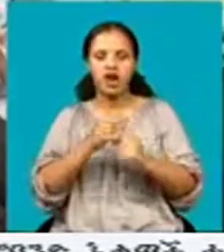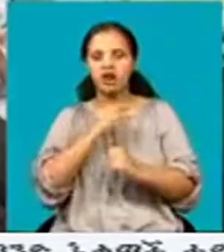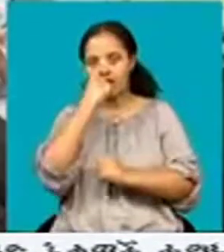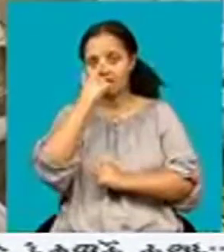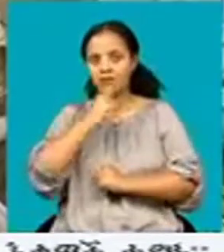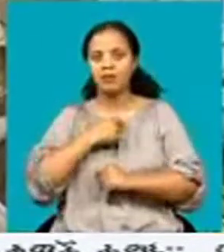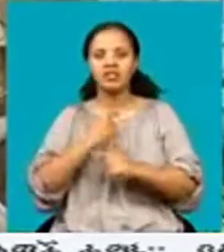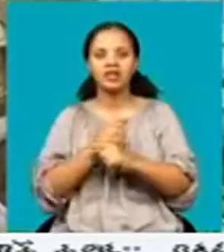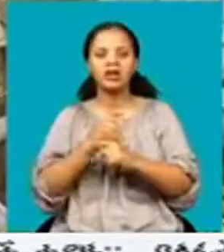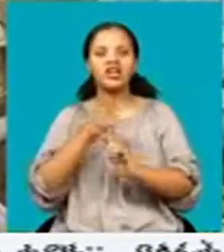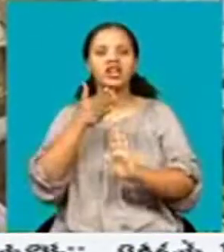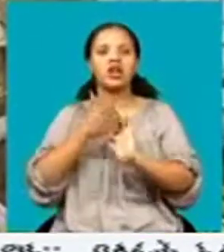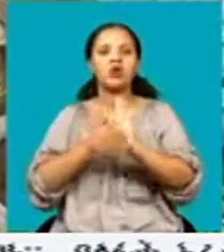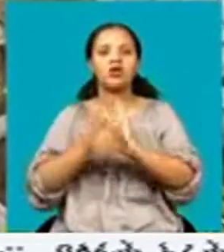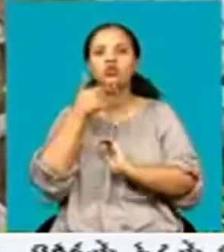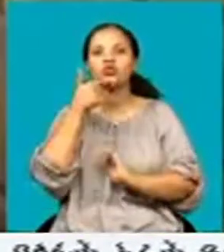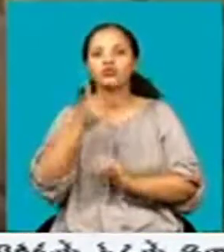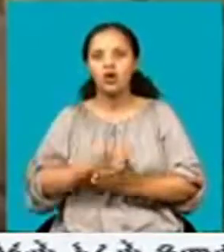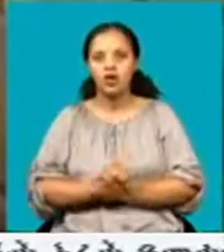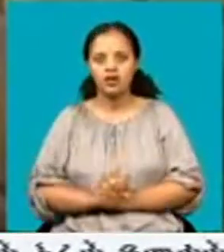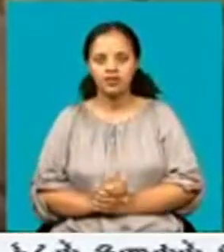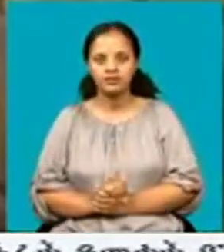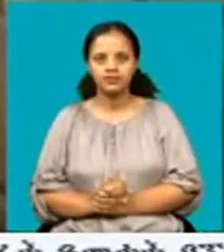አስተማማኝ ተግባራት ይከናወናሉም ብለዋል።